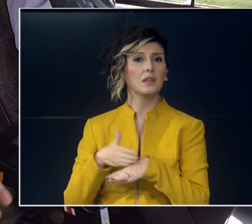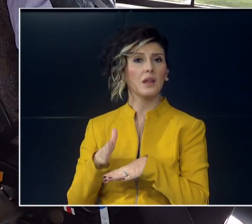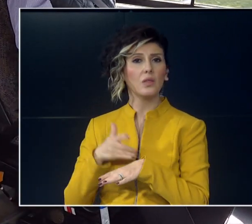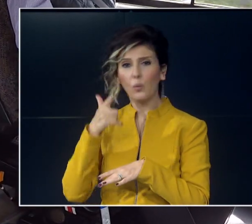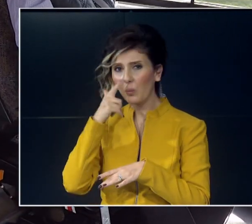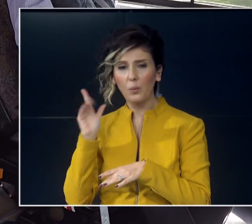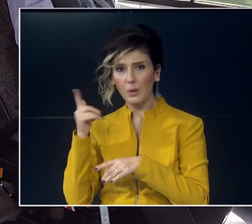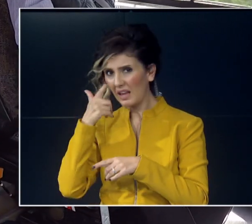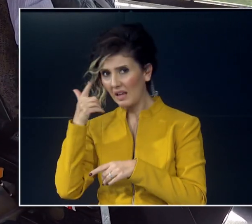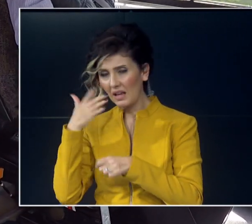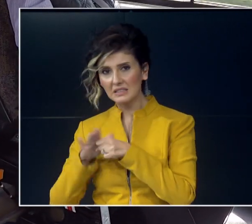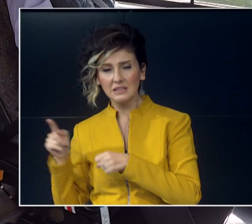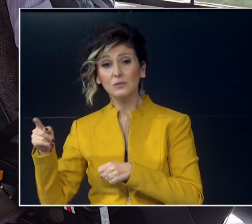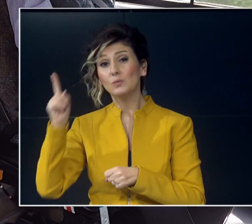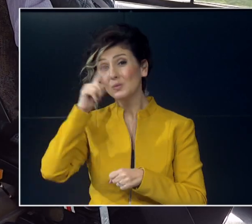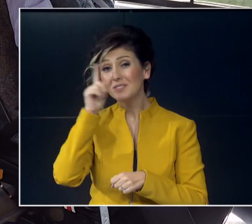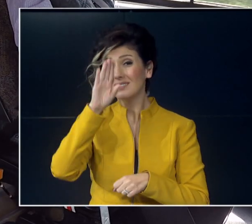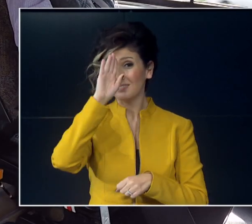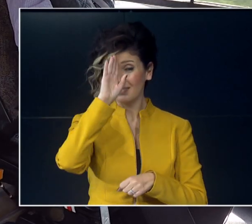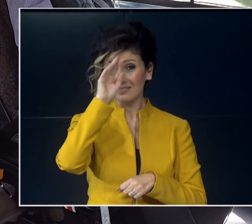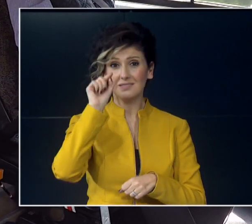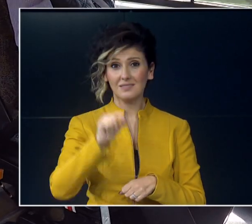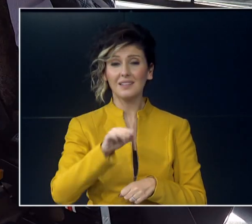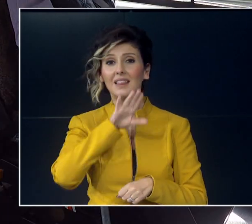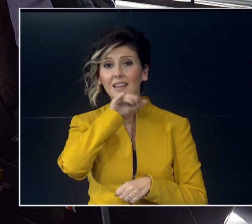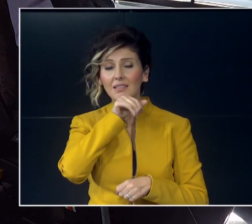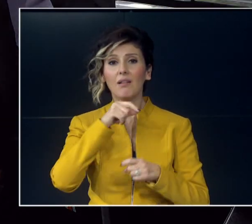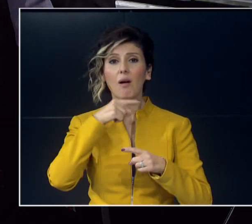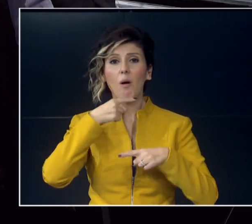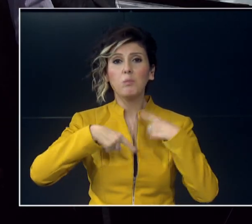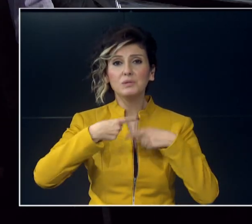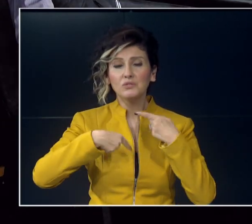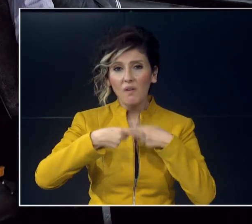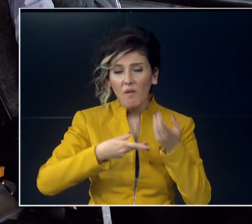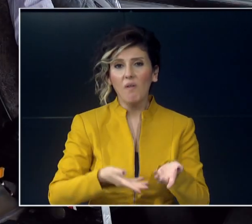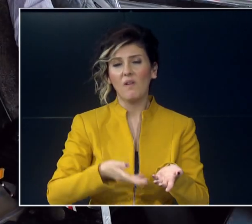Çünkü İstanbul'da dedem ve amcalarım İstanbul'da